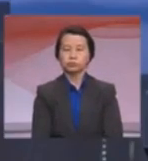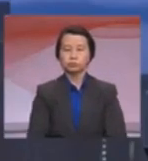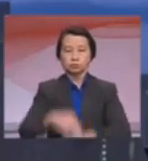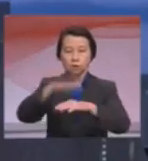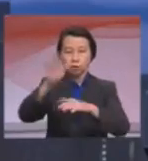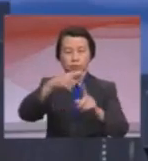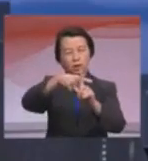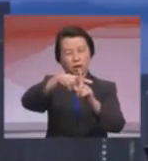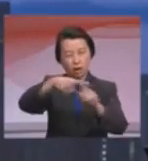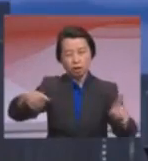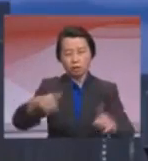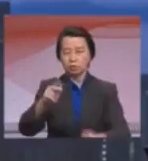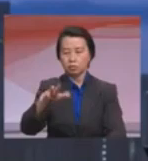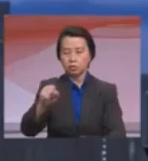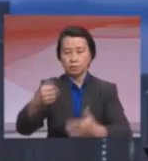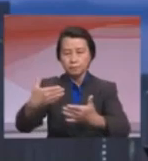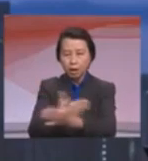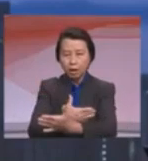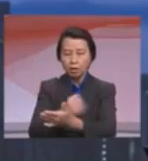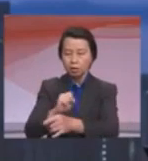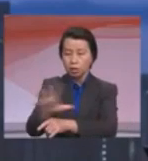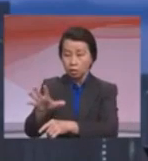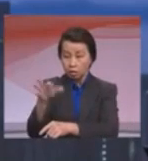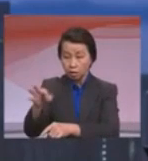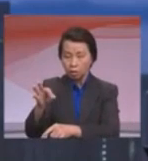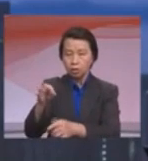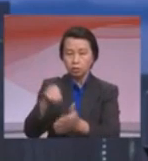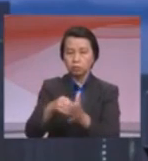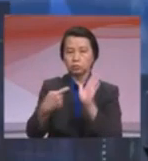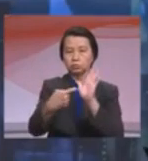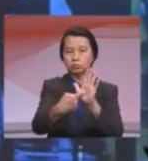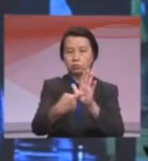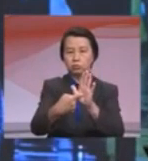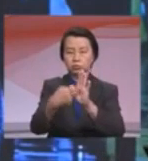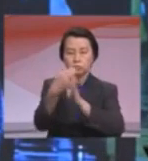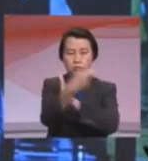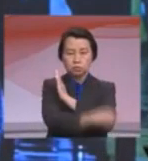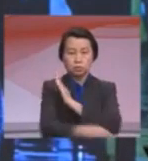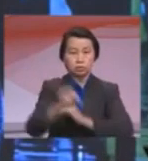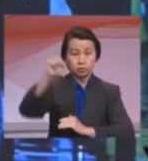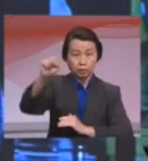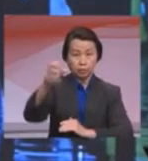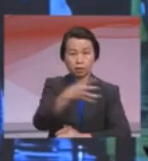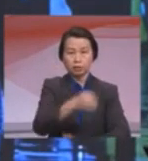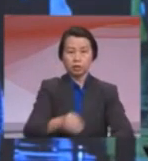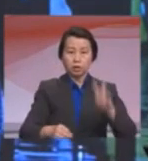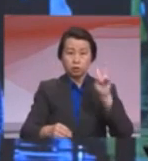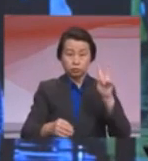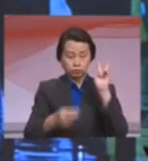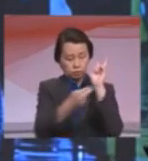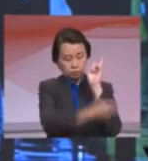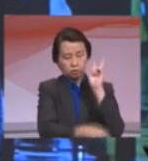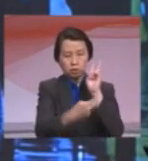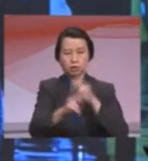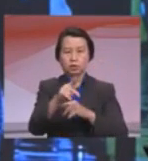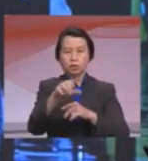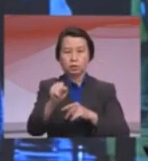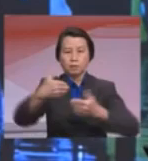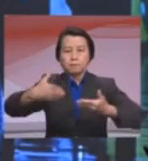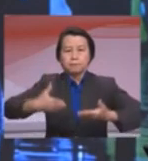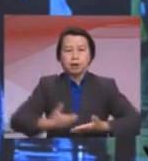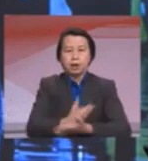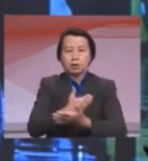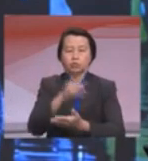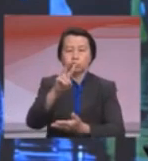Lebih separuh daripada kes baharu COVID-19 dicatatkan di negeri Sabah. Manakala dua negeri mencatatkan kes baharu